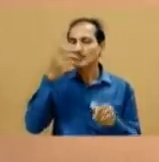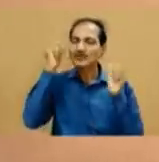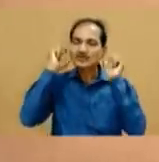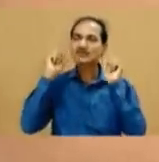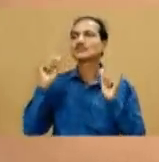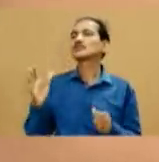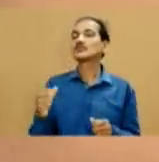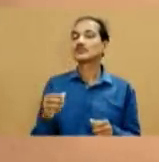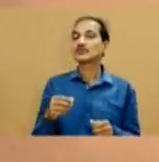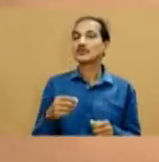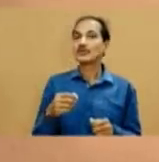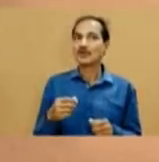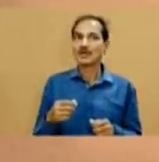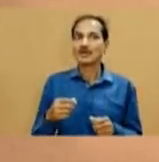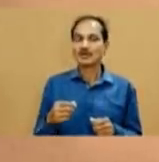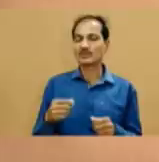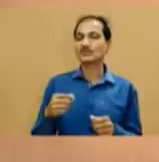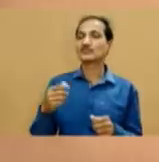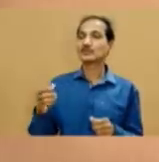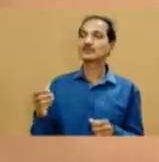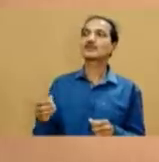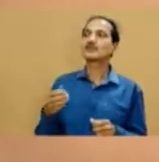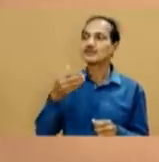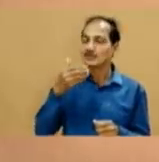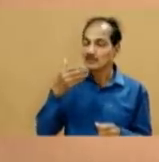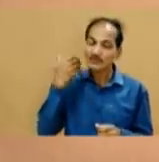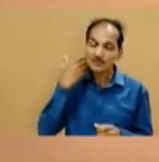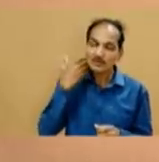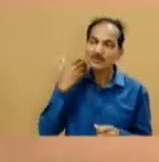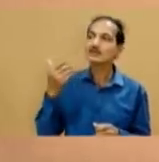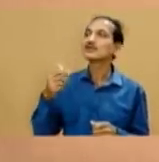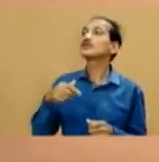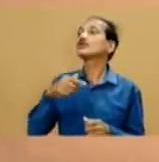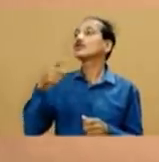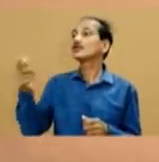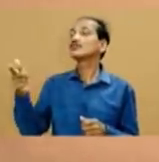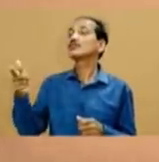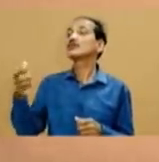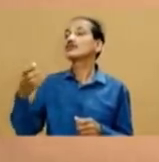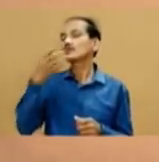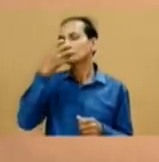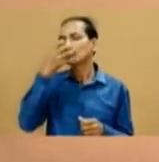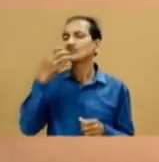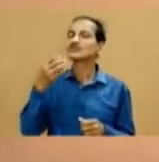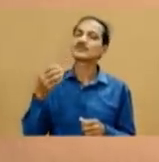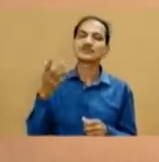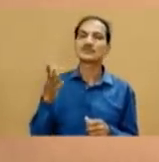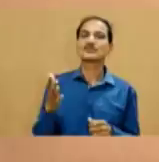श्वास रोगी अचेत बा बिछणारे पड़ी रही असहाय व्यक्ति को मास्क पिंधाइबे